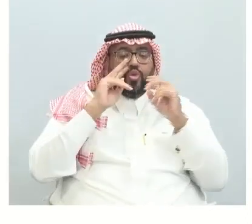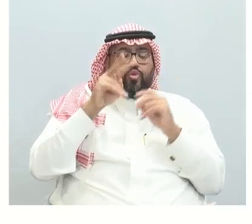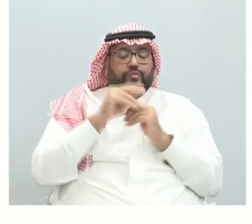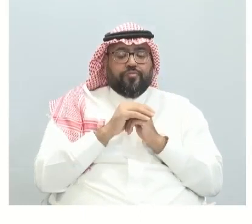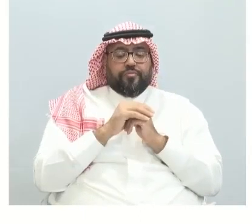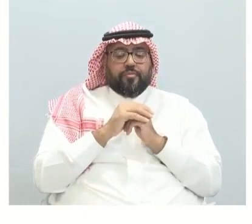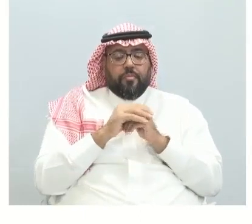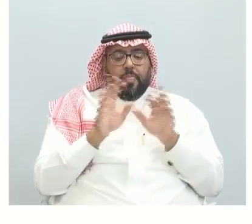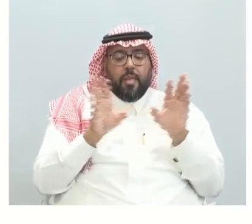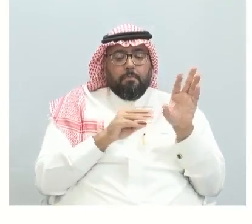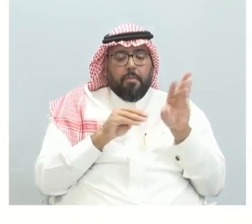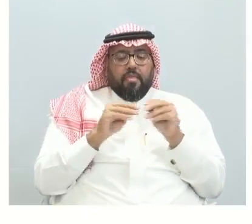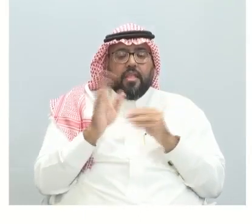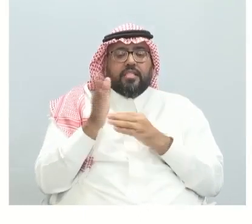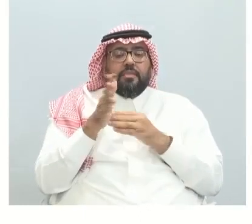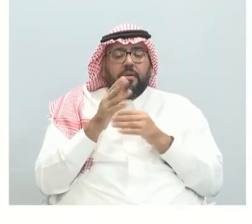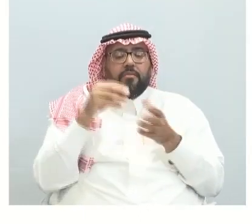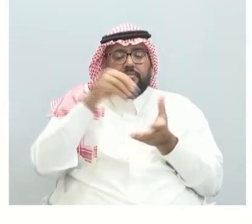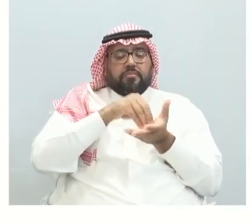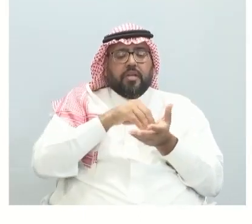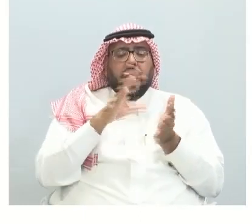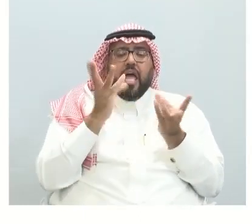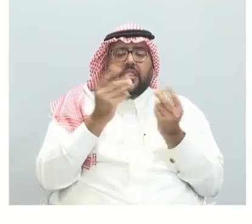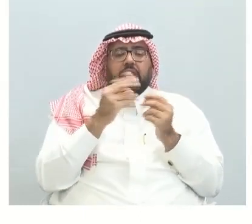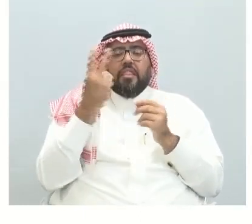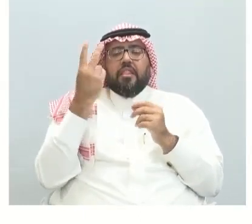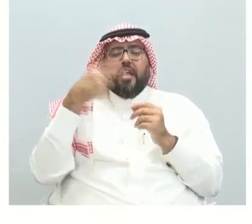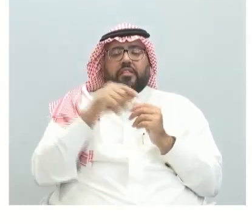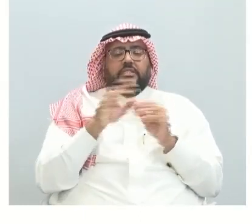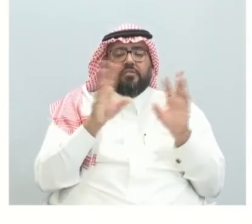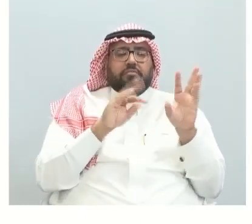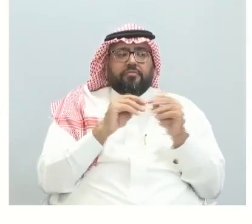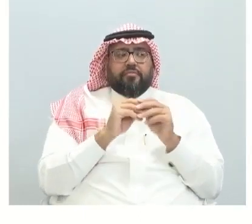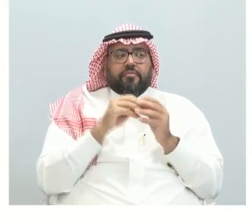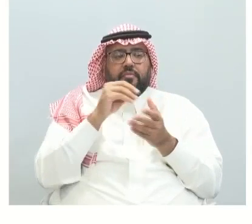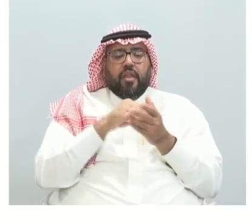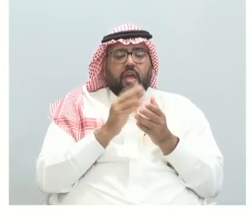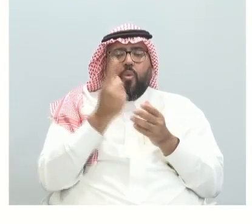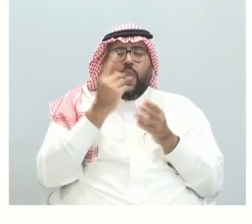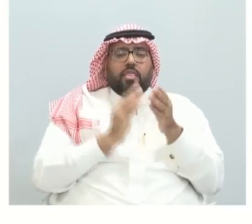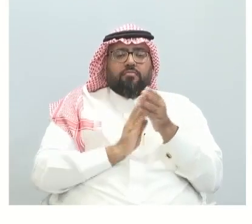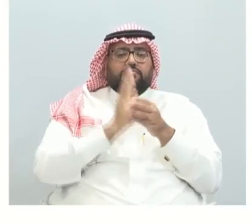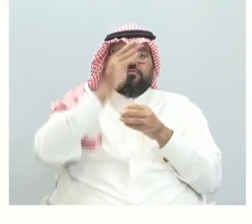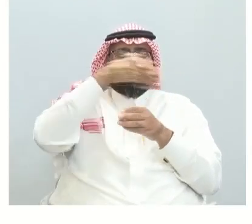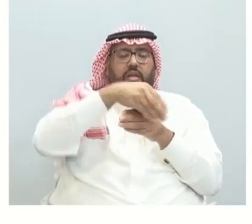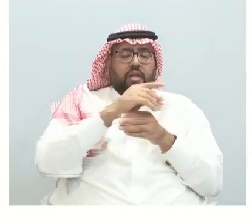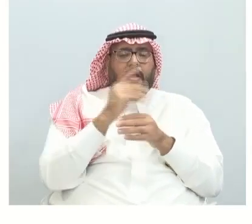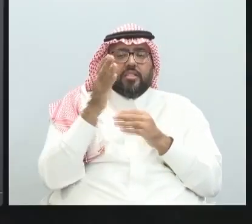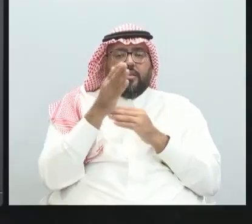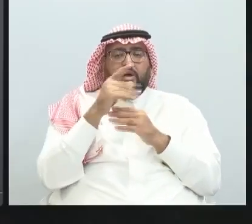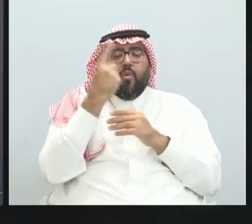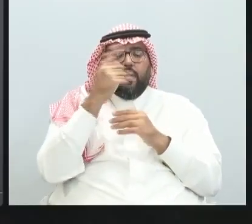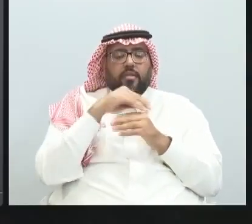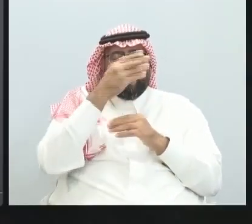دي بعض من الاسماك تقريبا عددها 12 سمكه اذا قفزت واحده الى الحوض